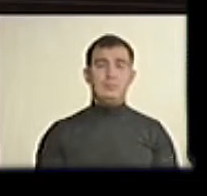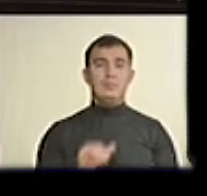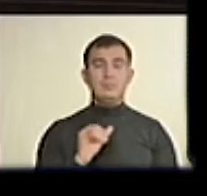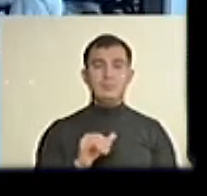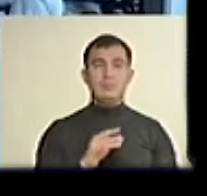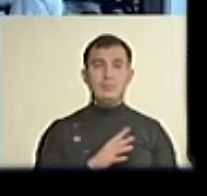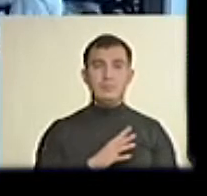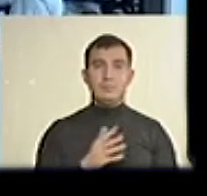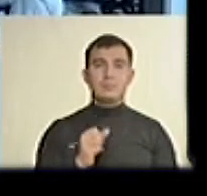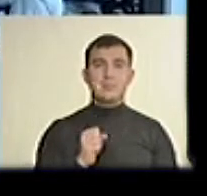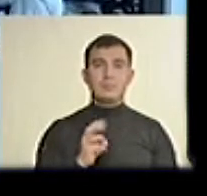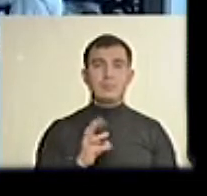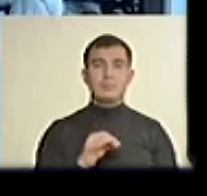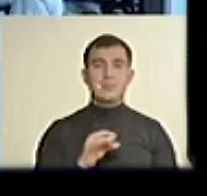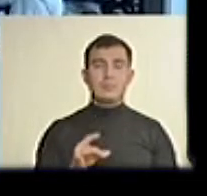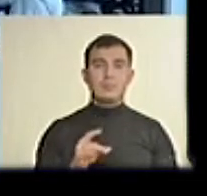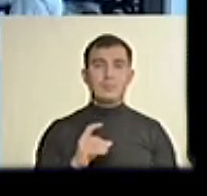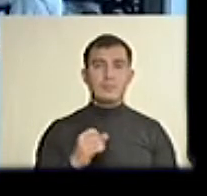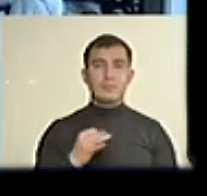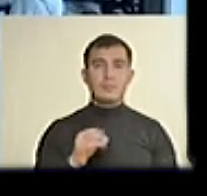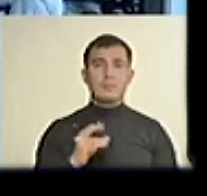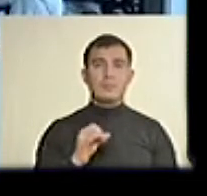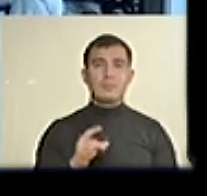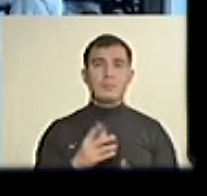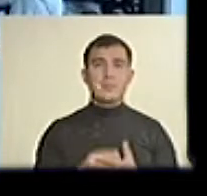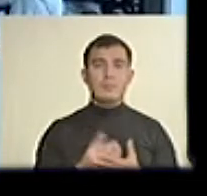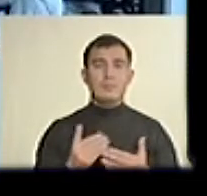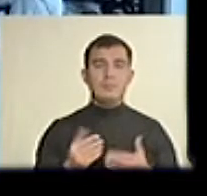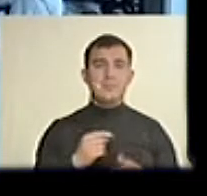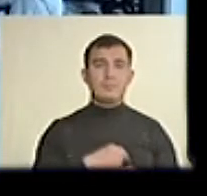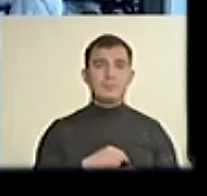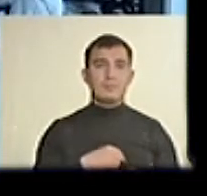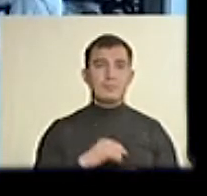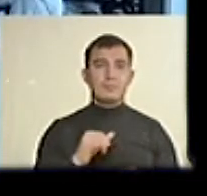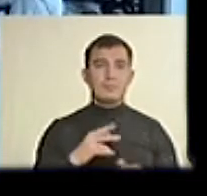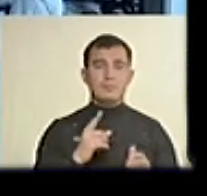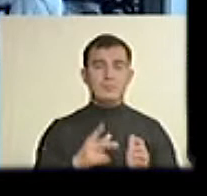orasida Amir Haydar shunday ta'lim islohoti o'tkazadi. U